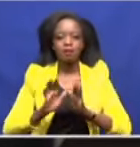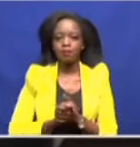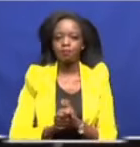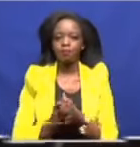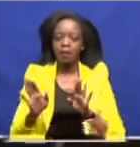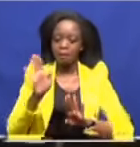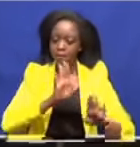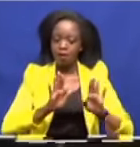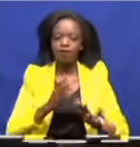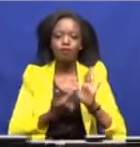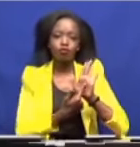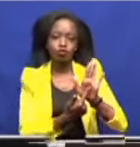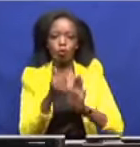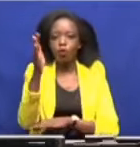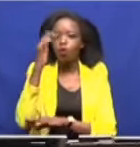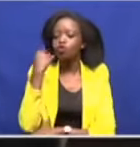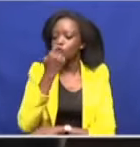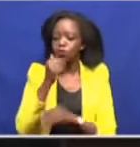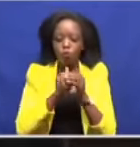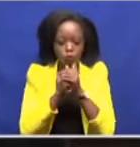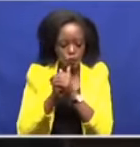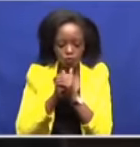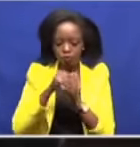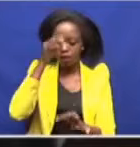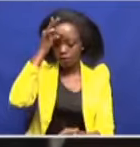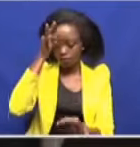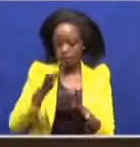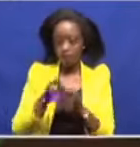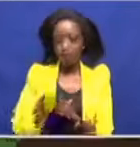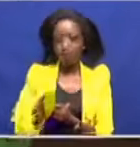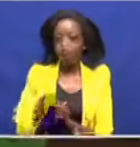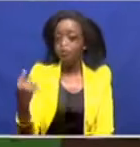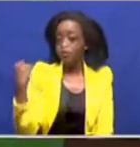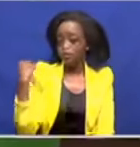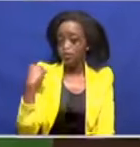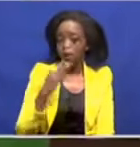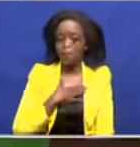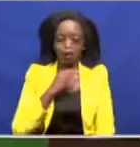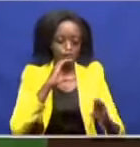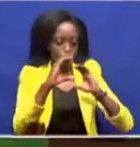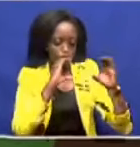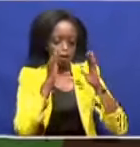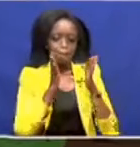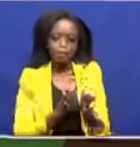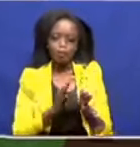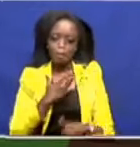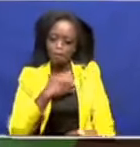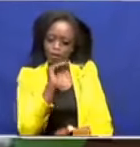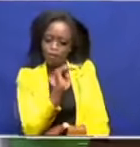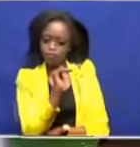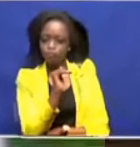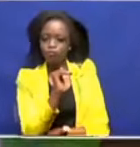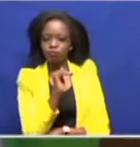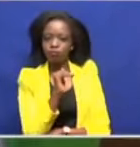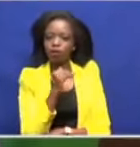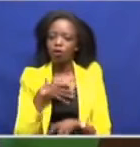yetu yadhihirishe Mungu tunayemwamini. Hapo jana nimenena na mtu, nikamuuliza, je,